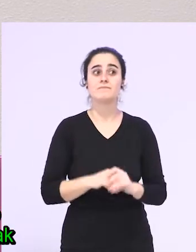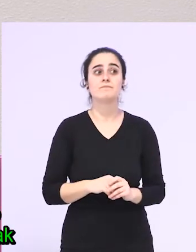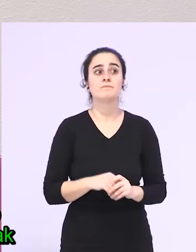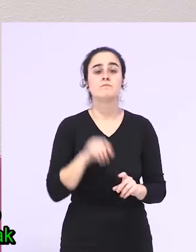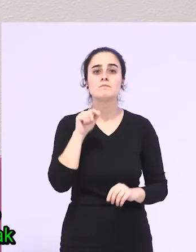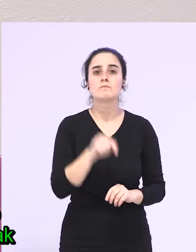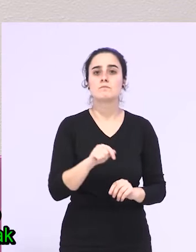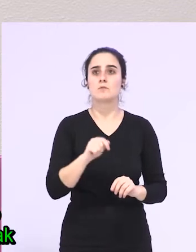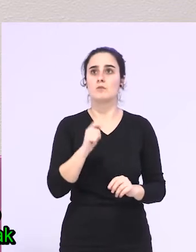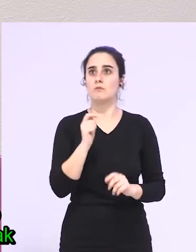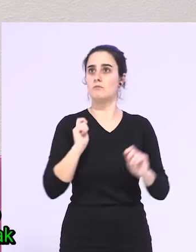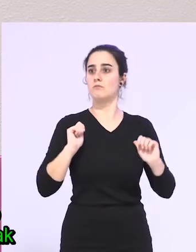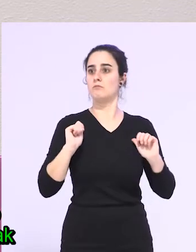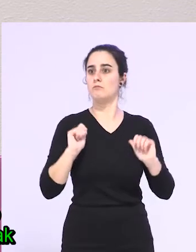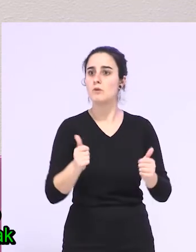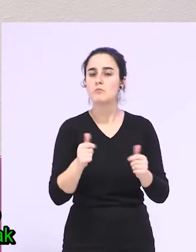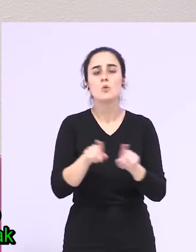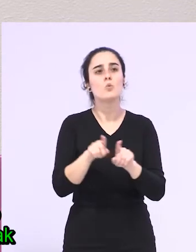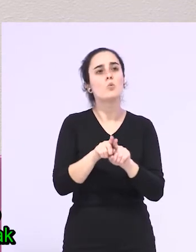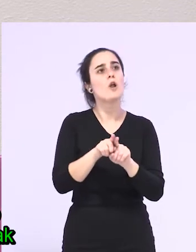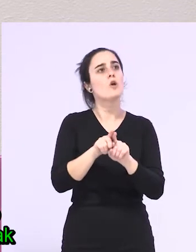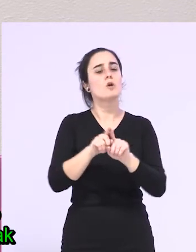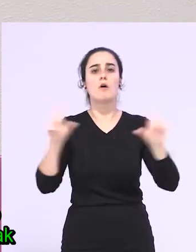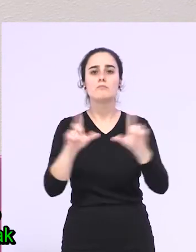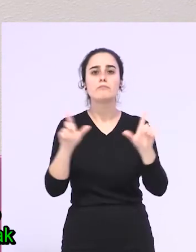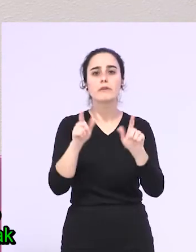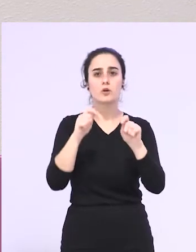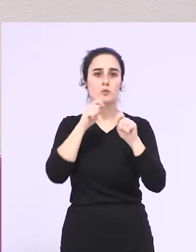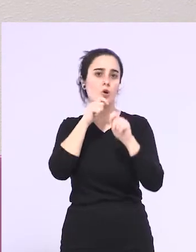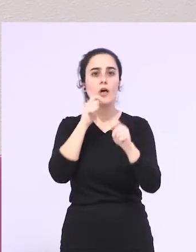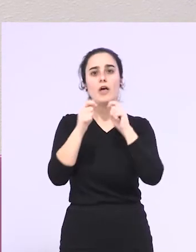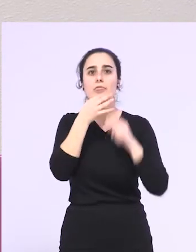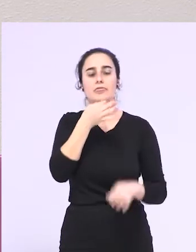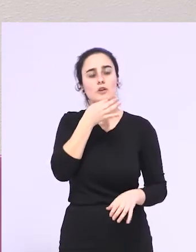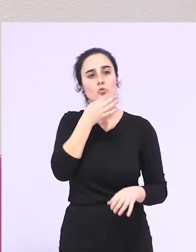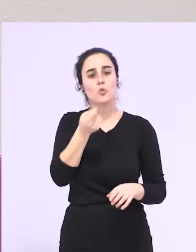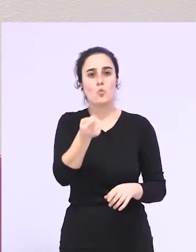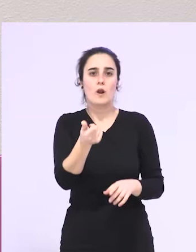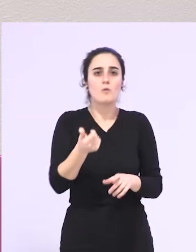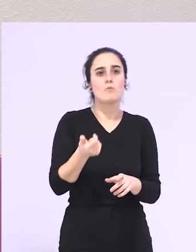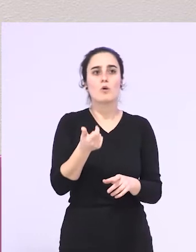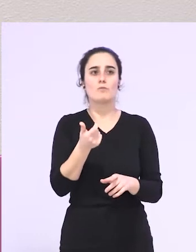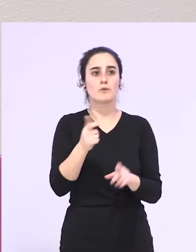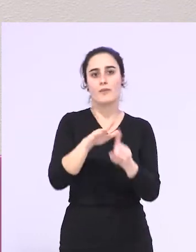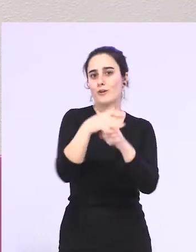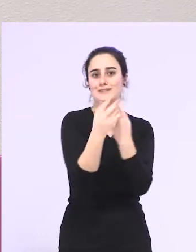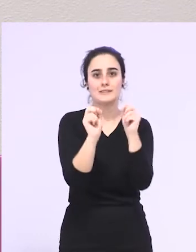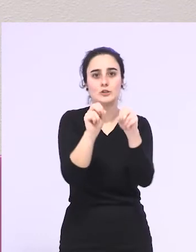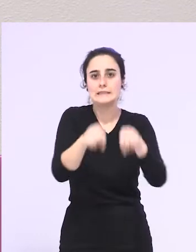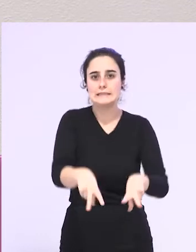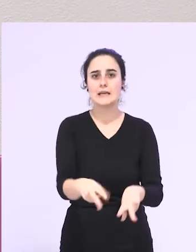zirela zabaltzen diskurso mediatiko oso morbosoak, oso deskontestualizatuak eta ikuspegi feminista batetik bat